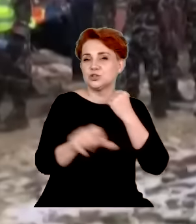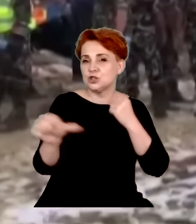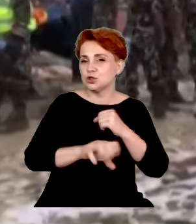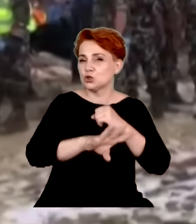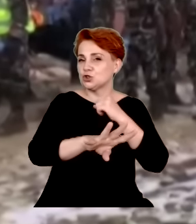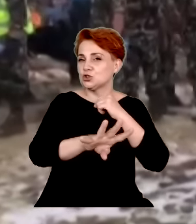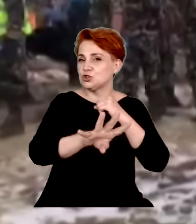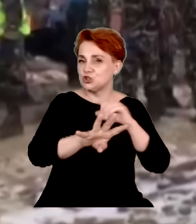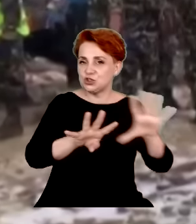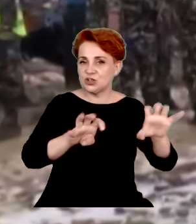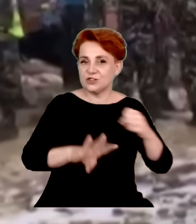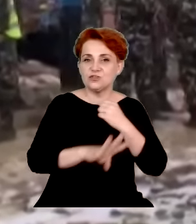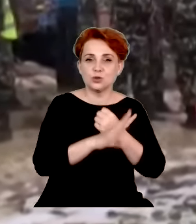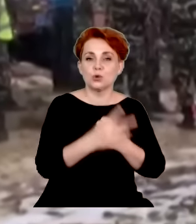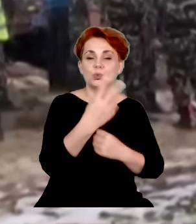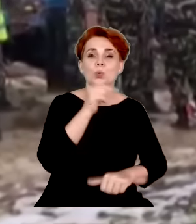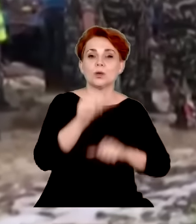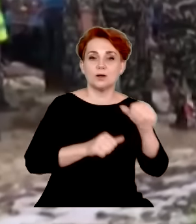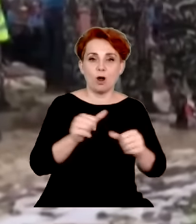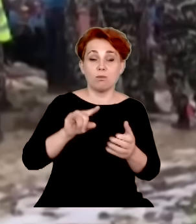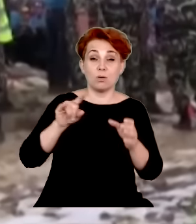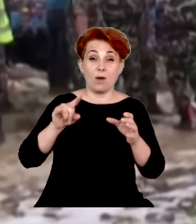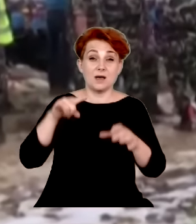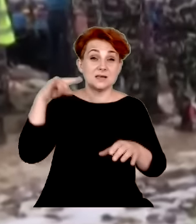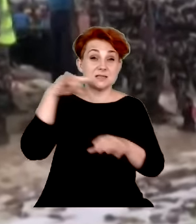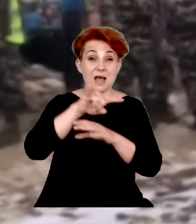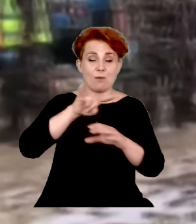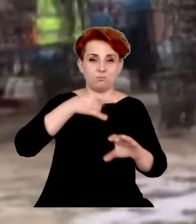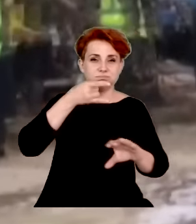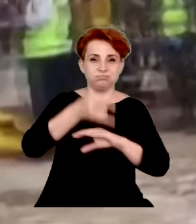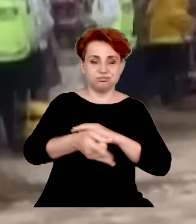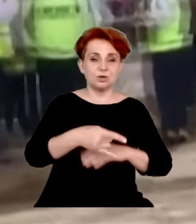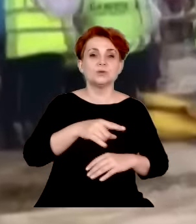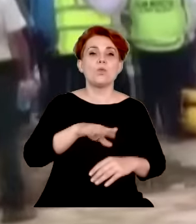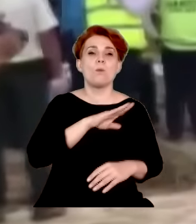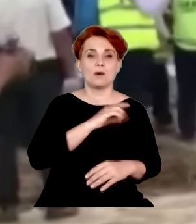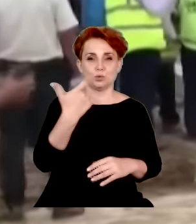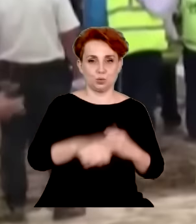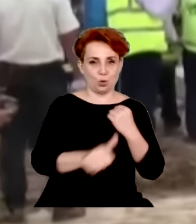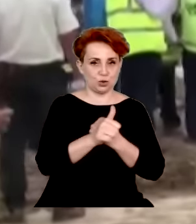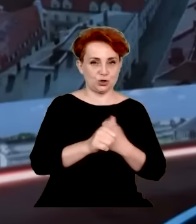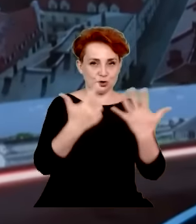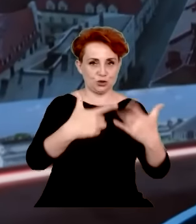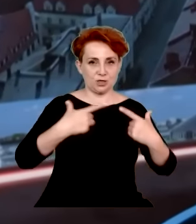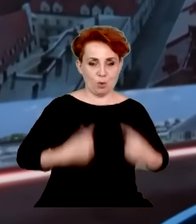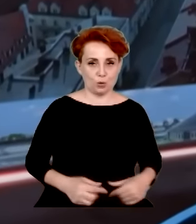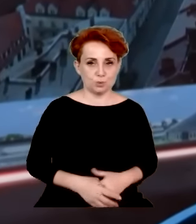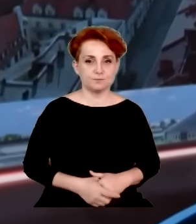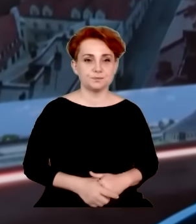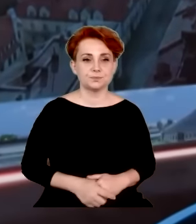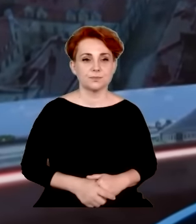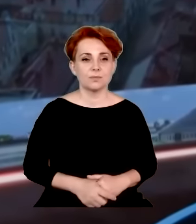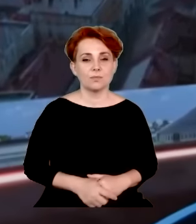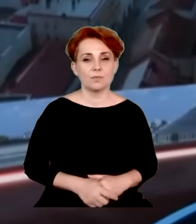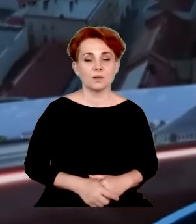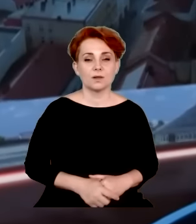roku. Wtedy w katastrofie samolotu Airbus Pakistan International Airlines życie straciło 167. osób. Ależ